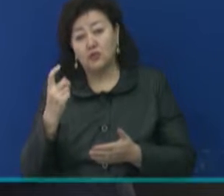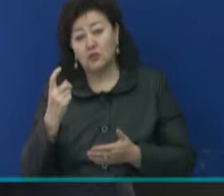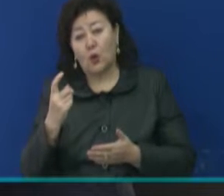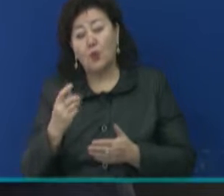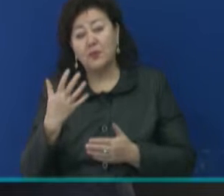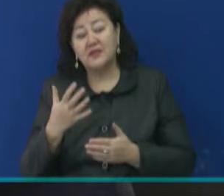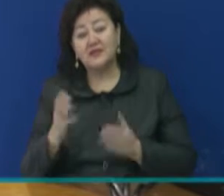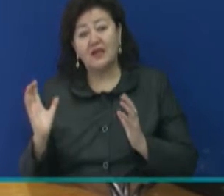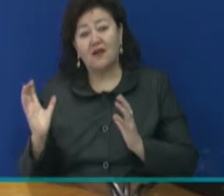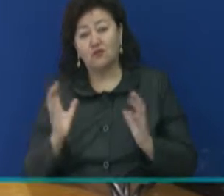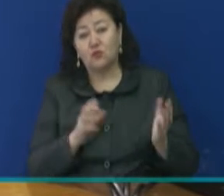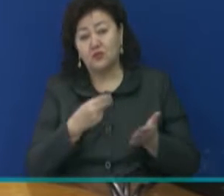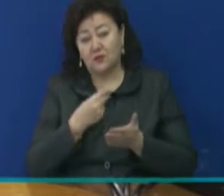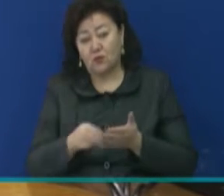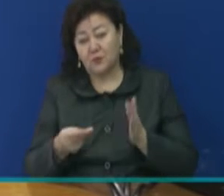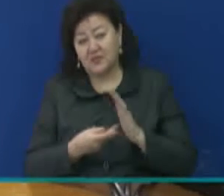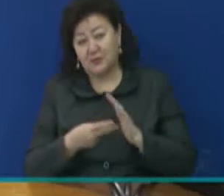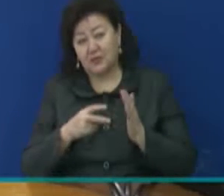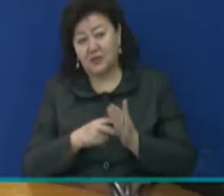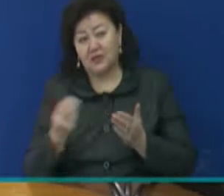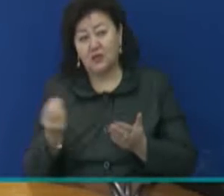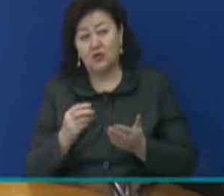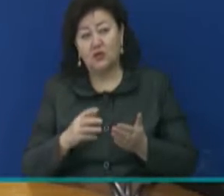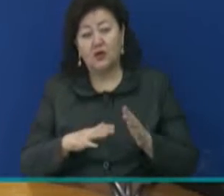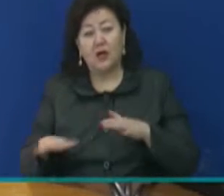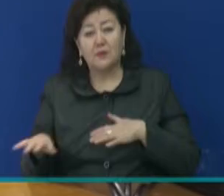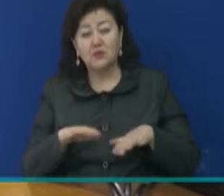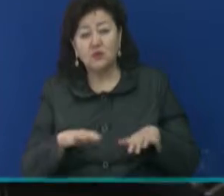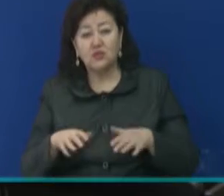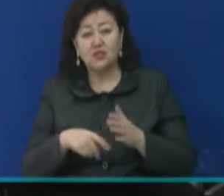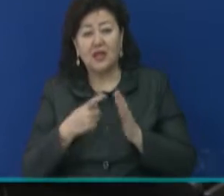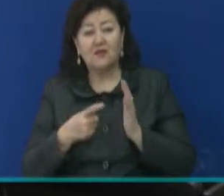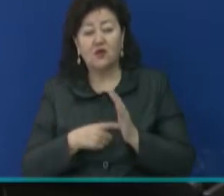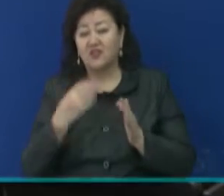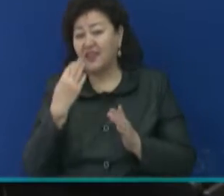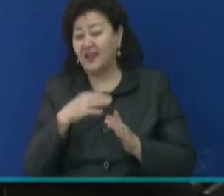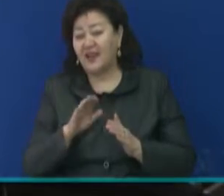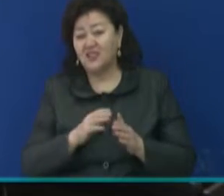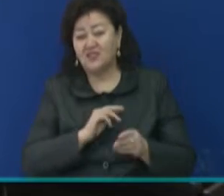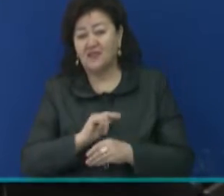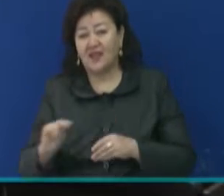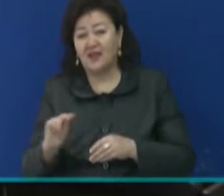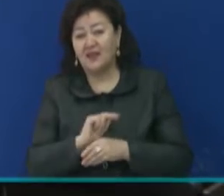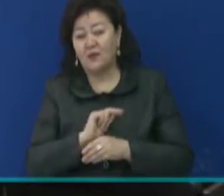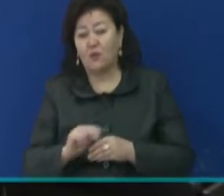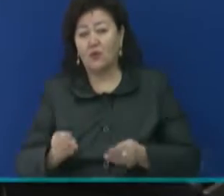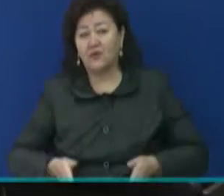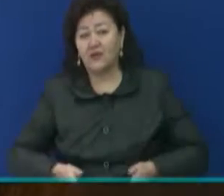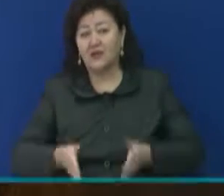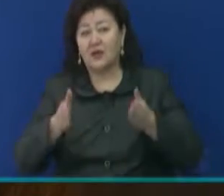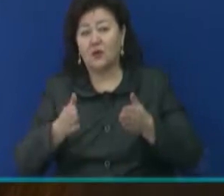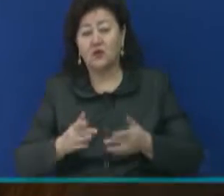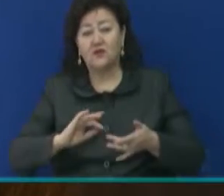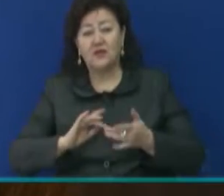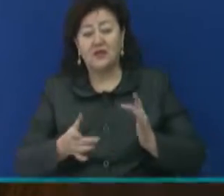Далее в рамках заседания были обсуждены проблемы некачественного ремонта дорог ранее нас страницах социальных сетей